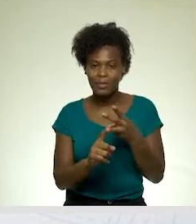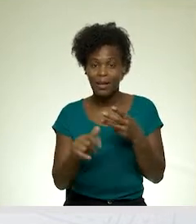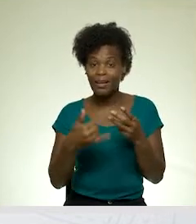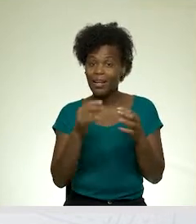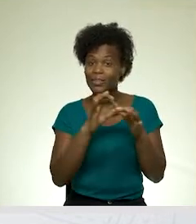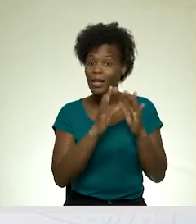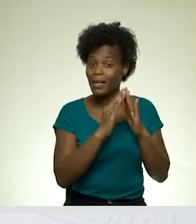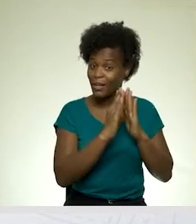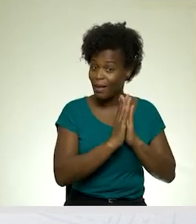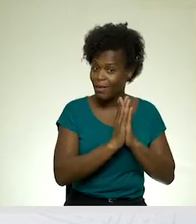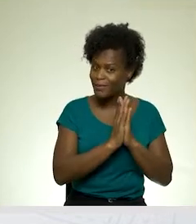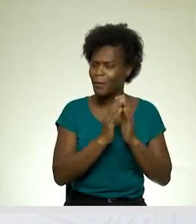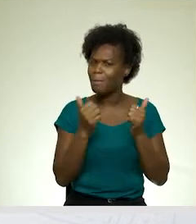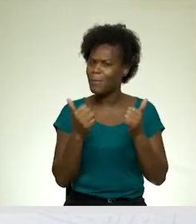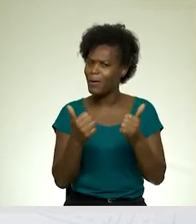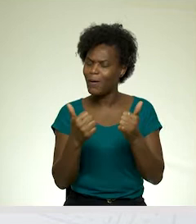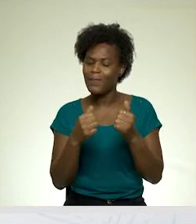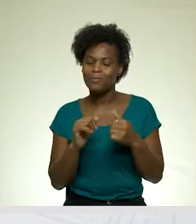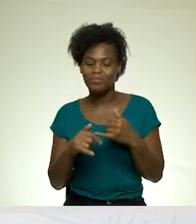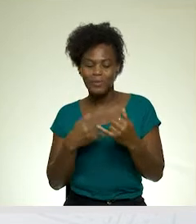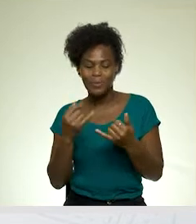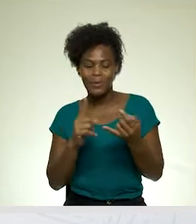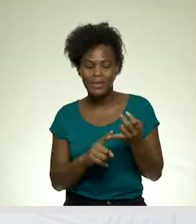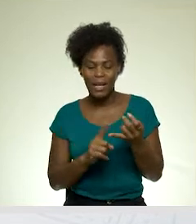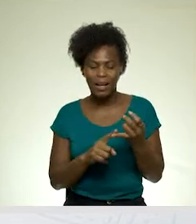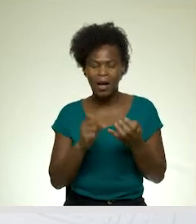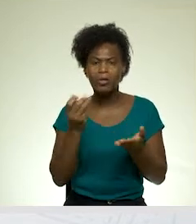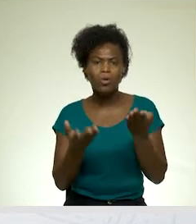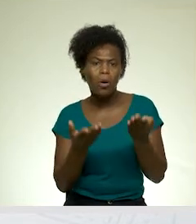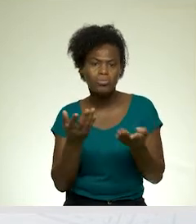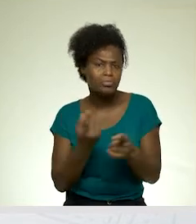L'église, très bien. La gare,